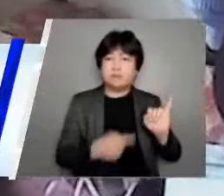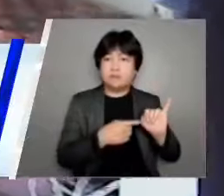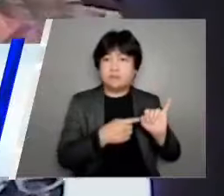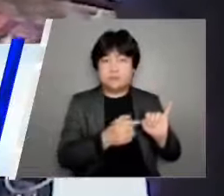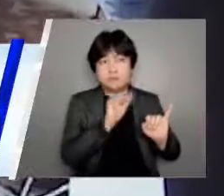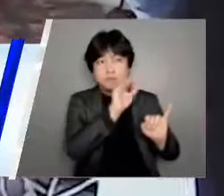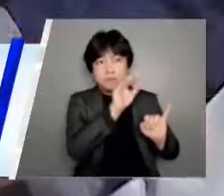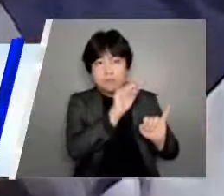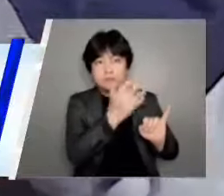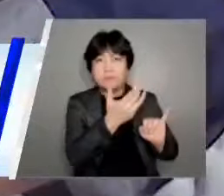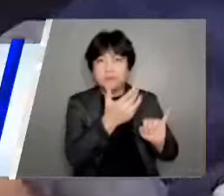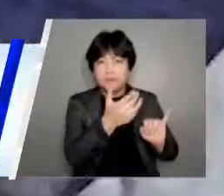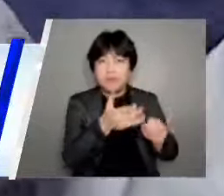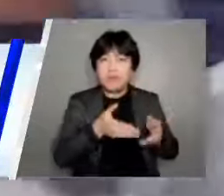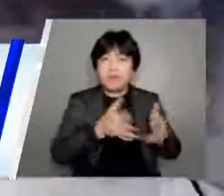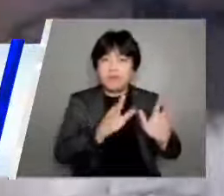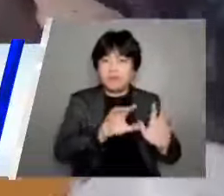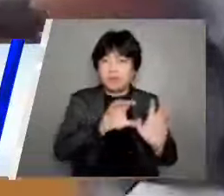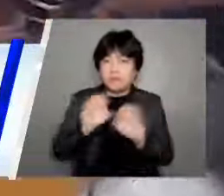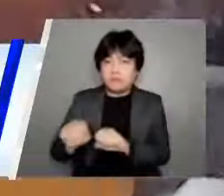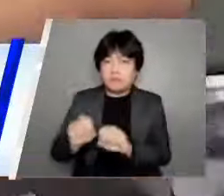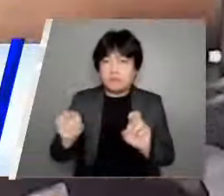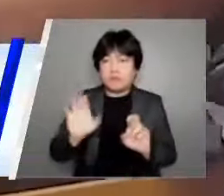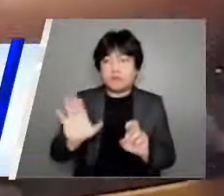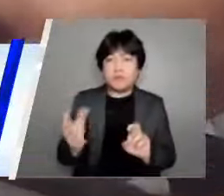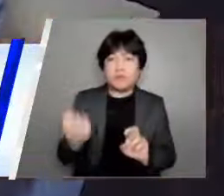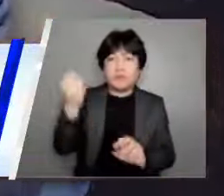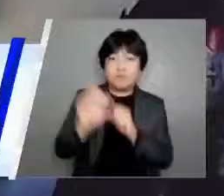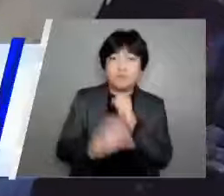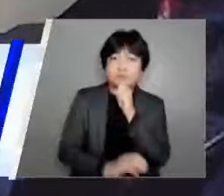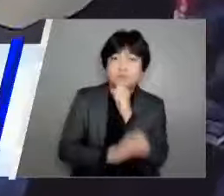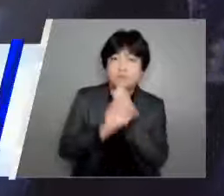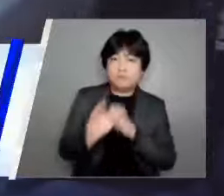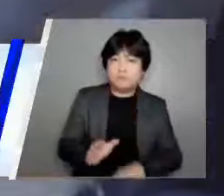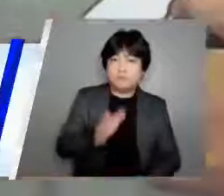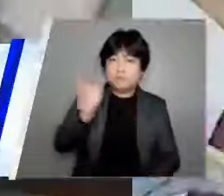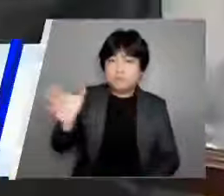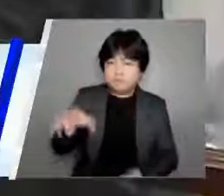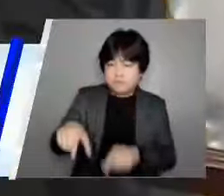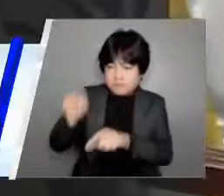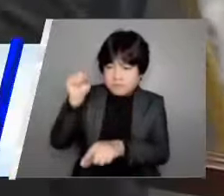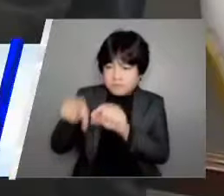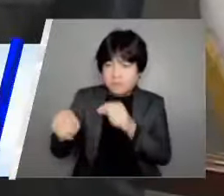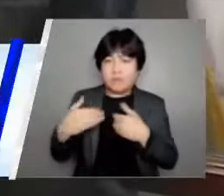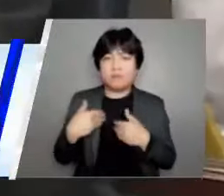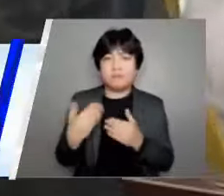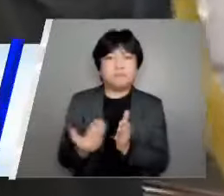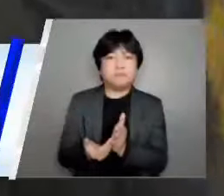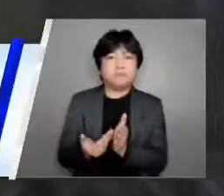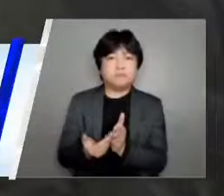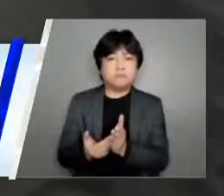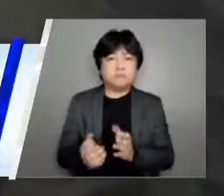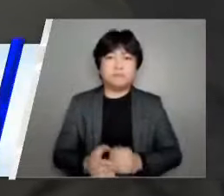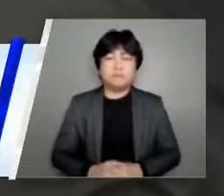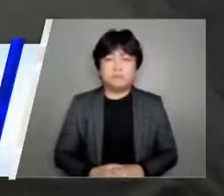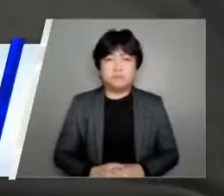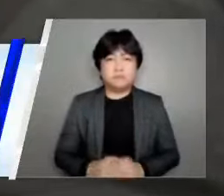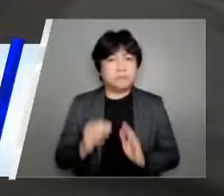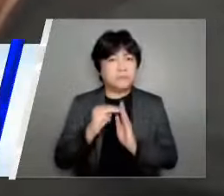ng NBI ang condominium unit ng suspect at dito, nakuha ang iba pang ebidensya. Millions amount